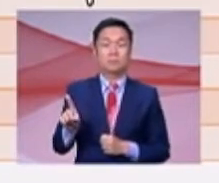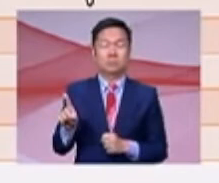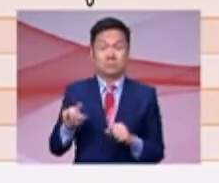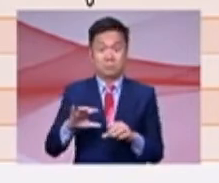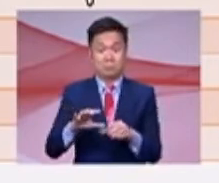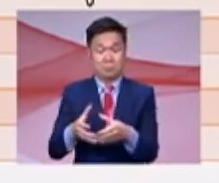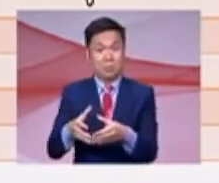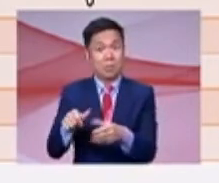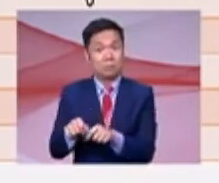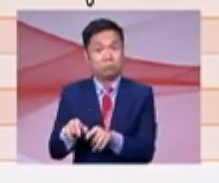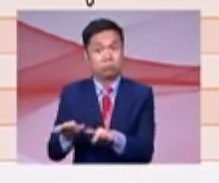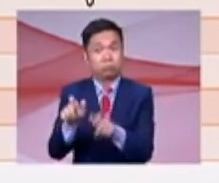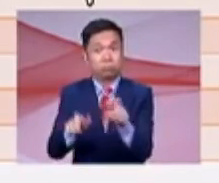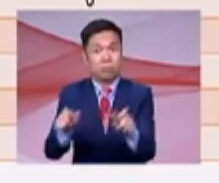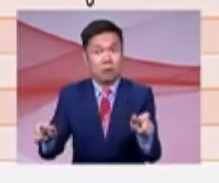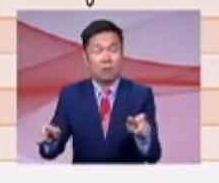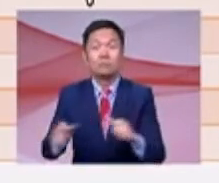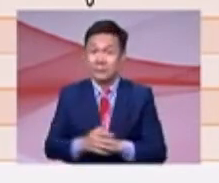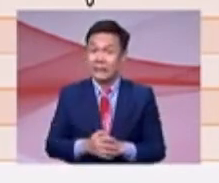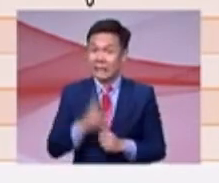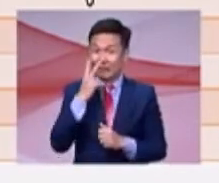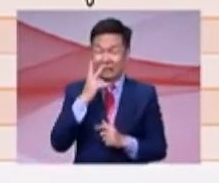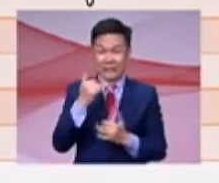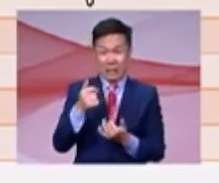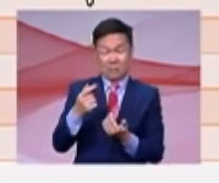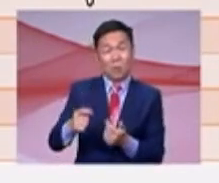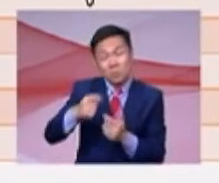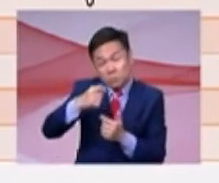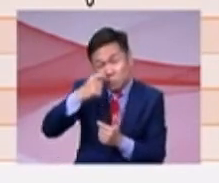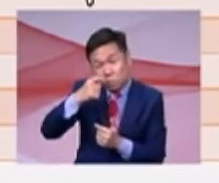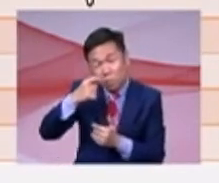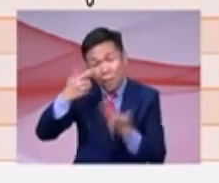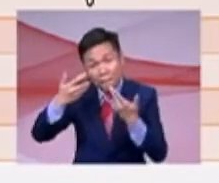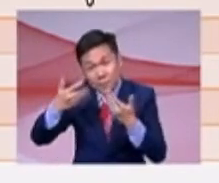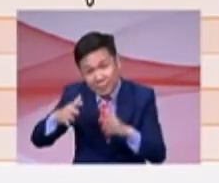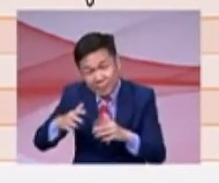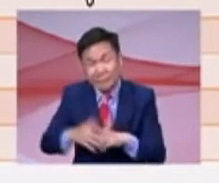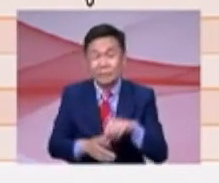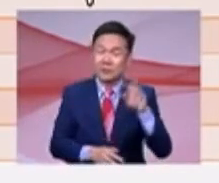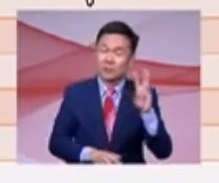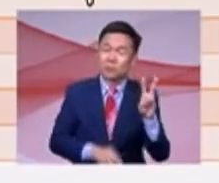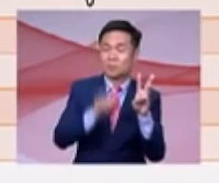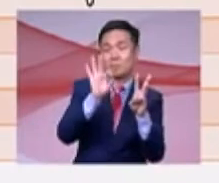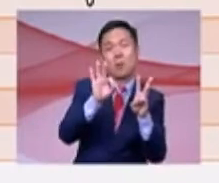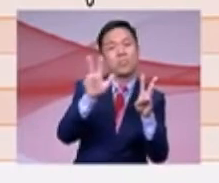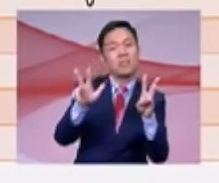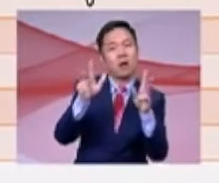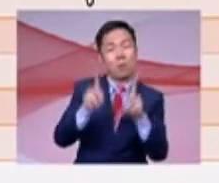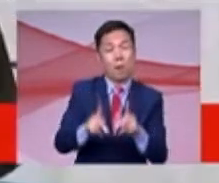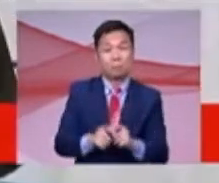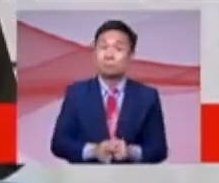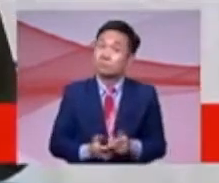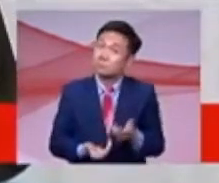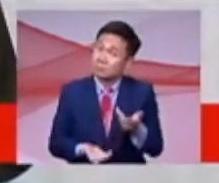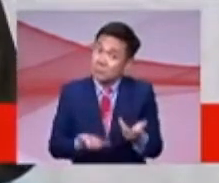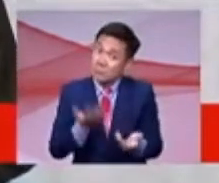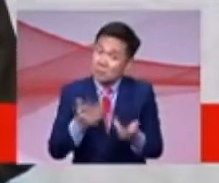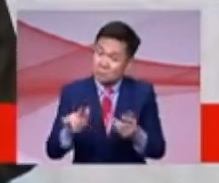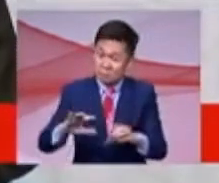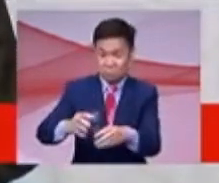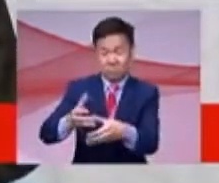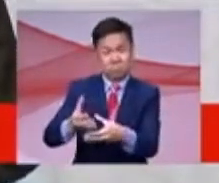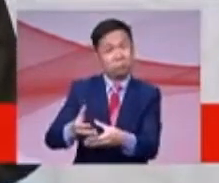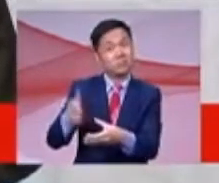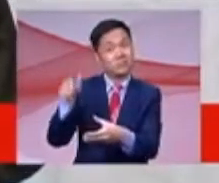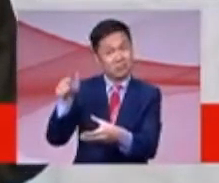251 individu dan jumlah yang disaring setakat ni ialah 663. Jadi kita percaya mungkin kluster ni